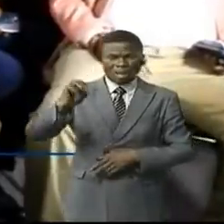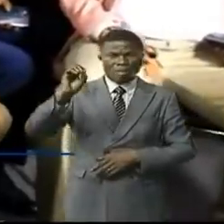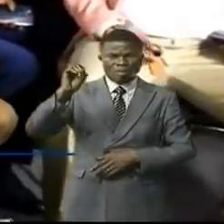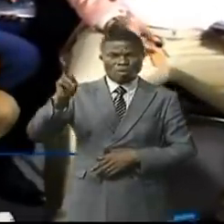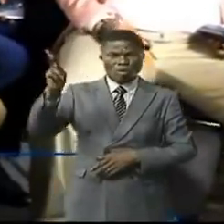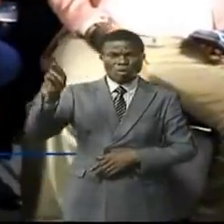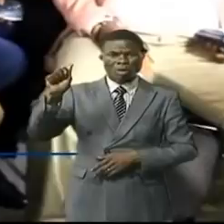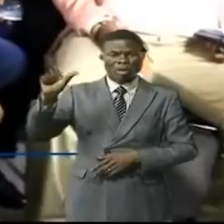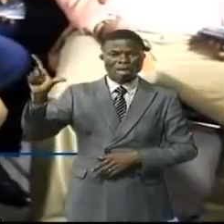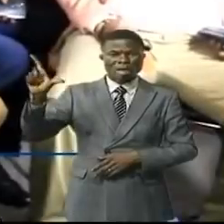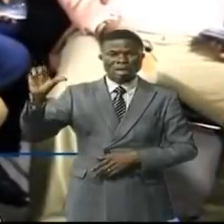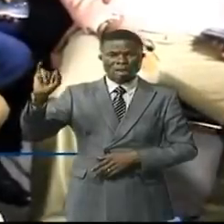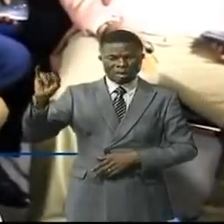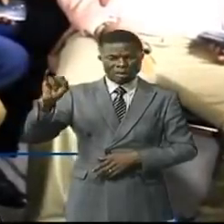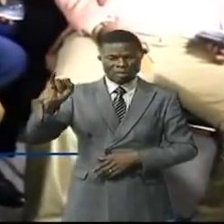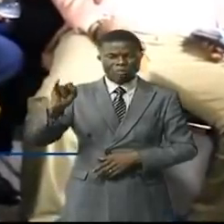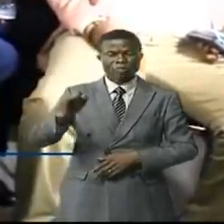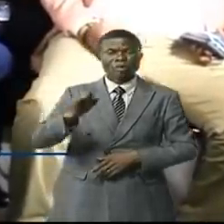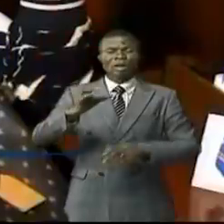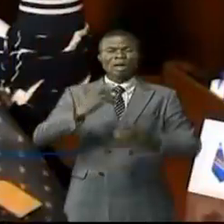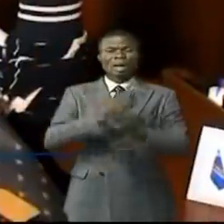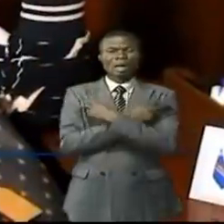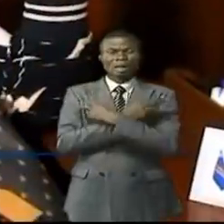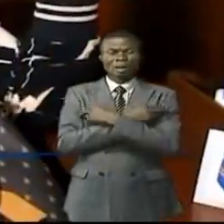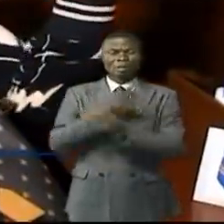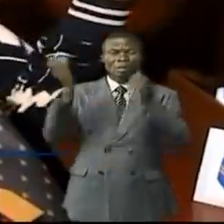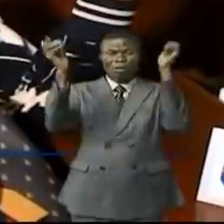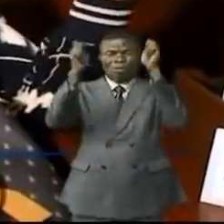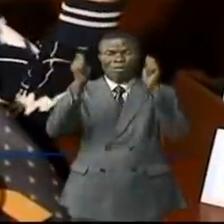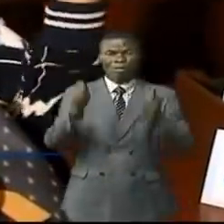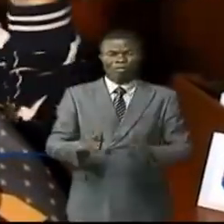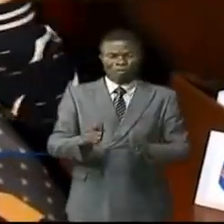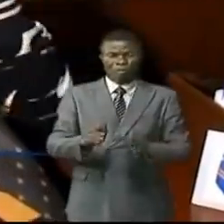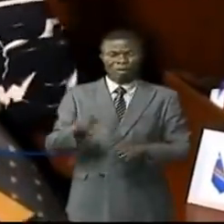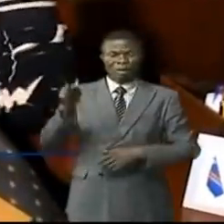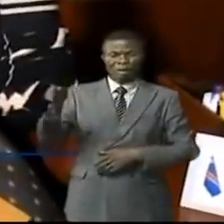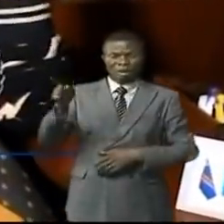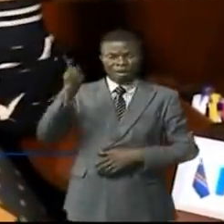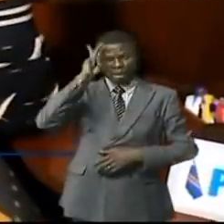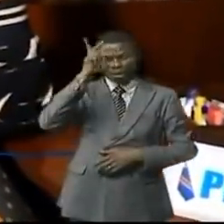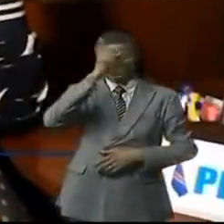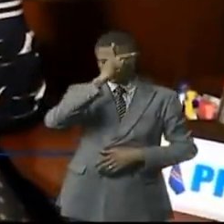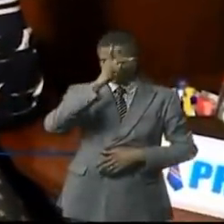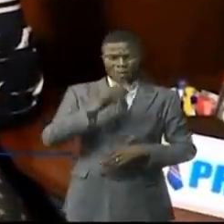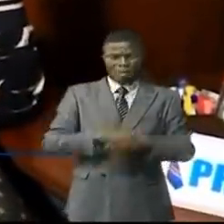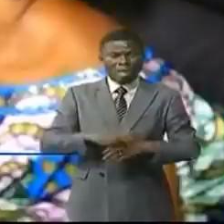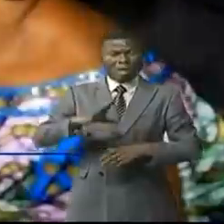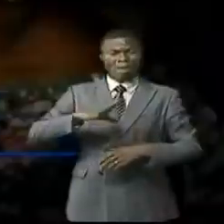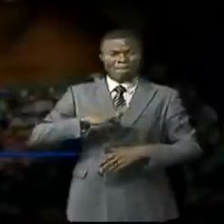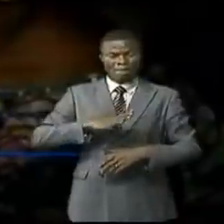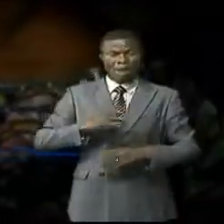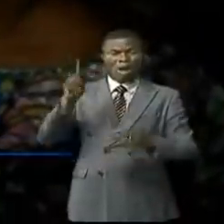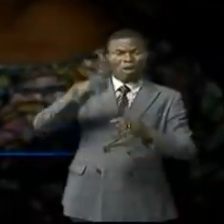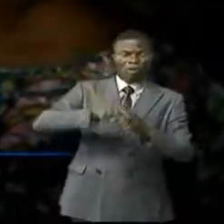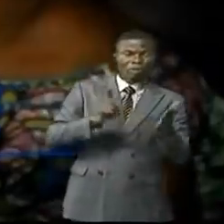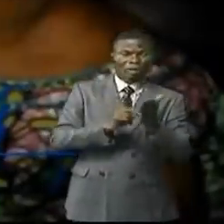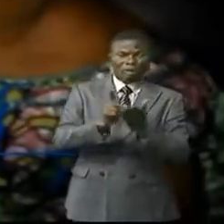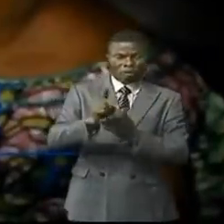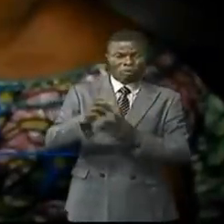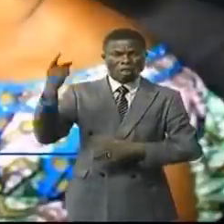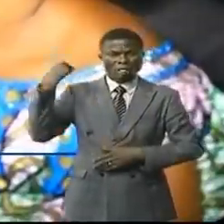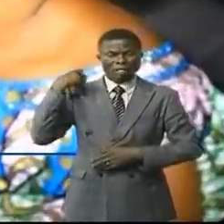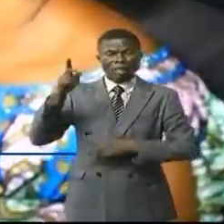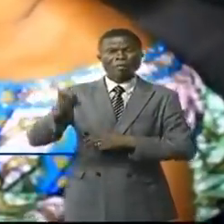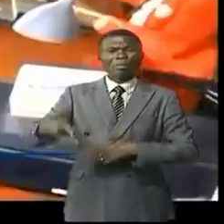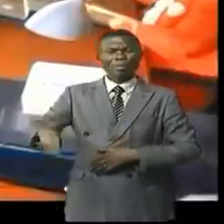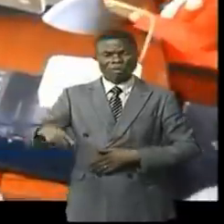Kimbanseke, menée dans le cadre des vacances parlementaires dans les districts de la Tchango. Touché par cet acte de violation des droits de ses députés